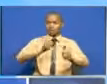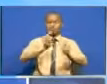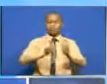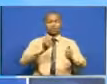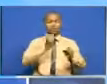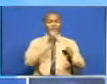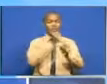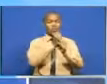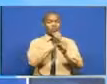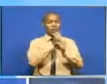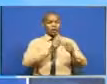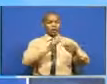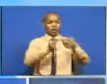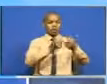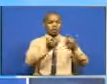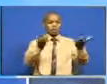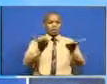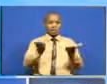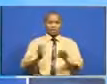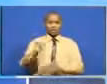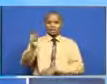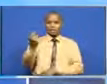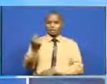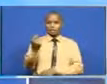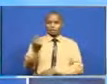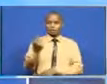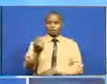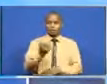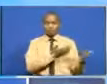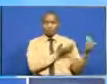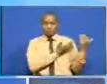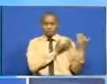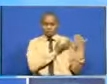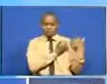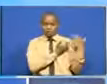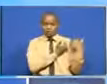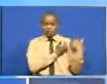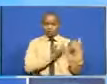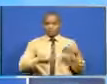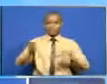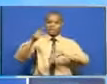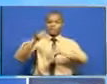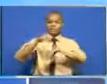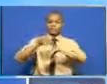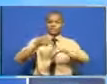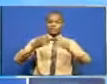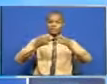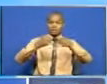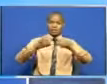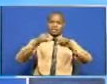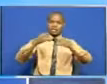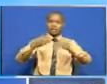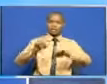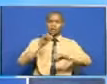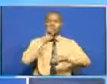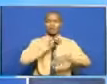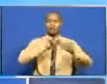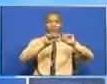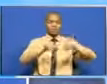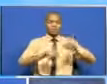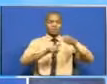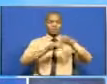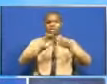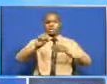being conducted in Kenya. We hope that by the end of the AstraZeneca trial, we will have reached about